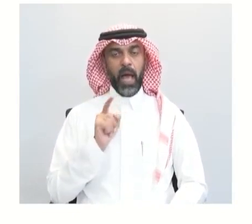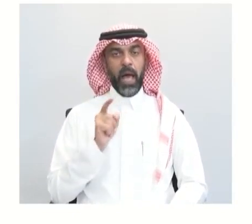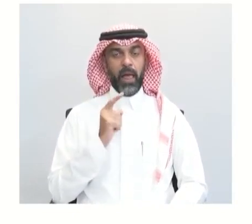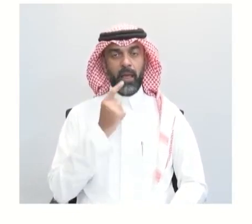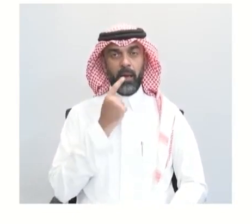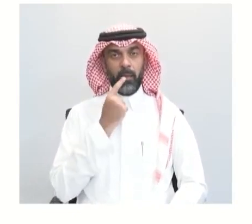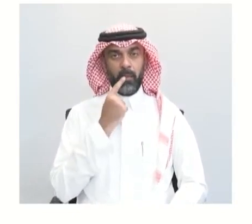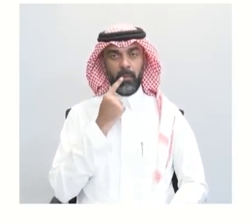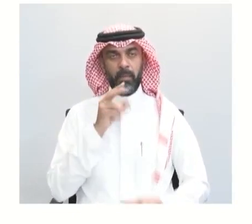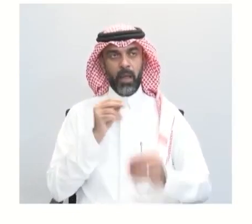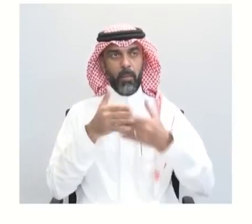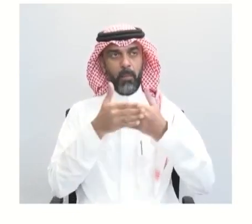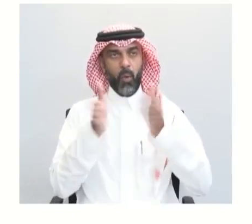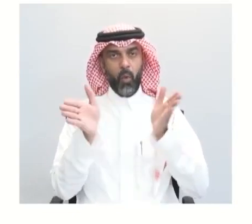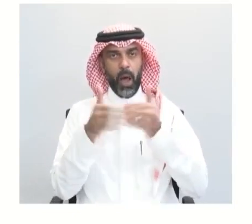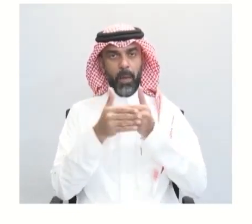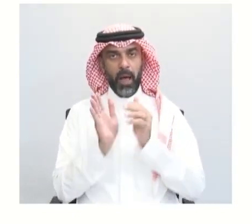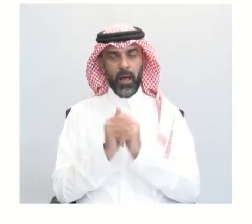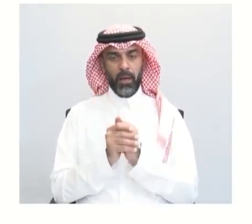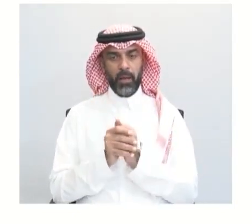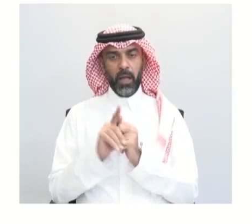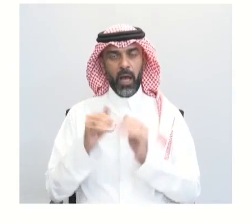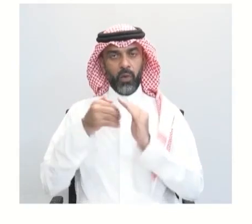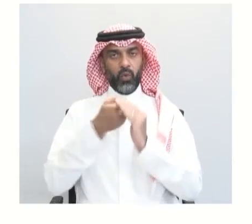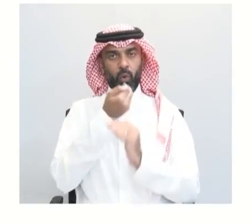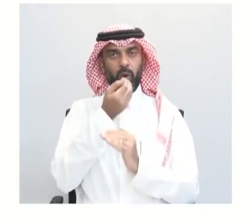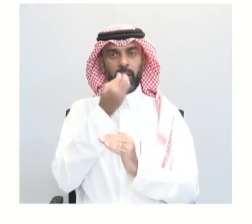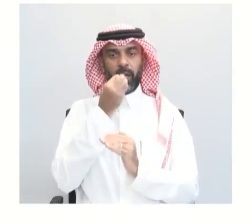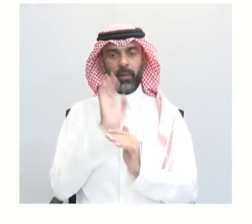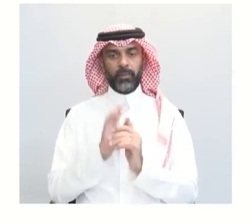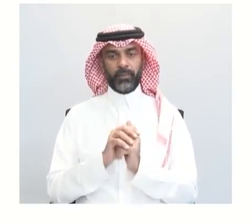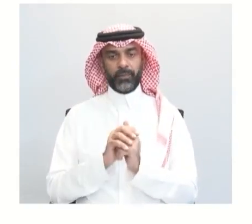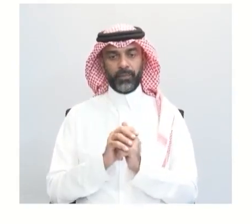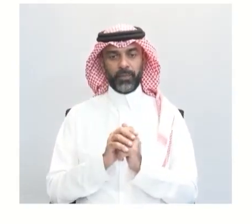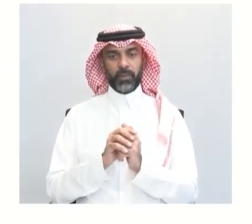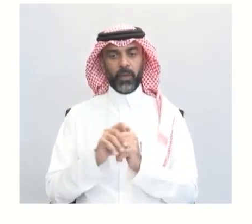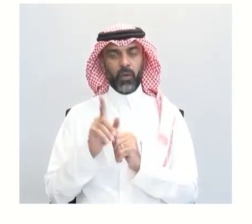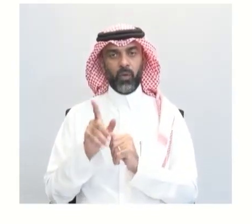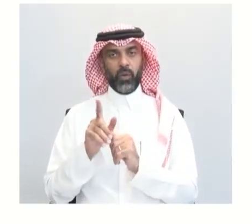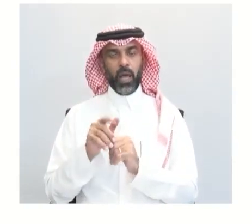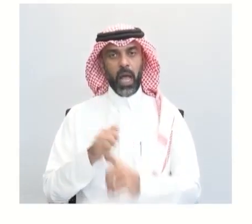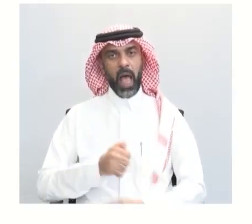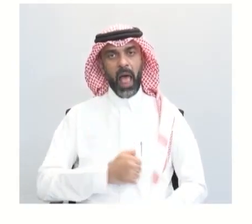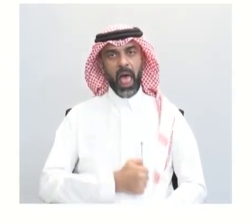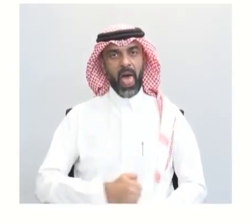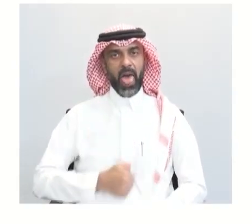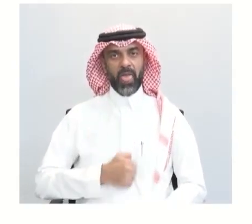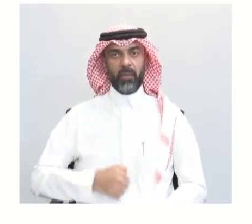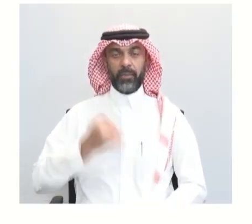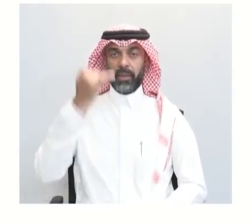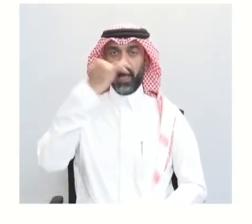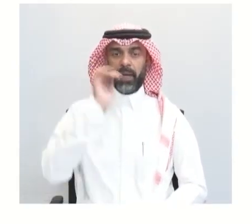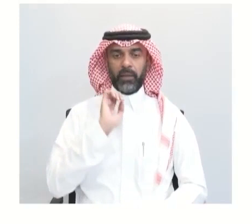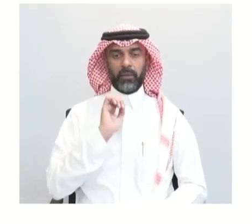هذه البوابه التي من خلالها يدخل الطعام هنالك هضم ميكانيكي داخل هذا الفم كذلك